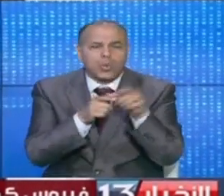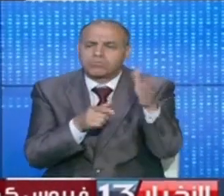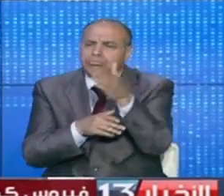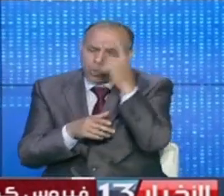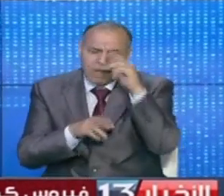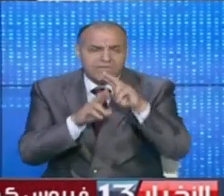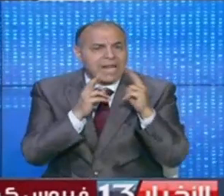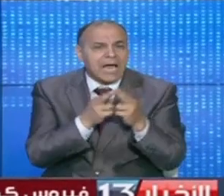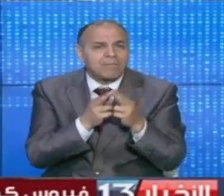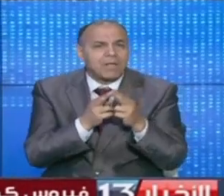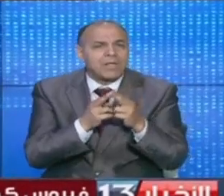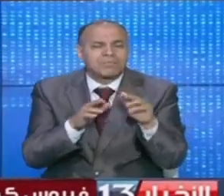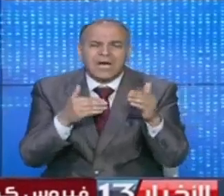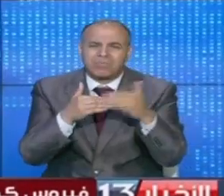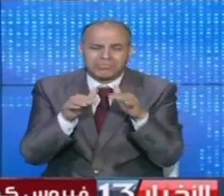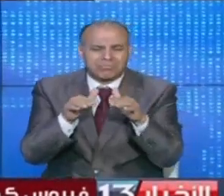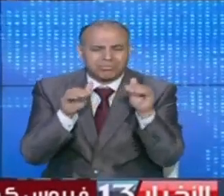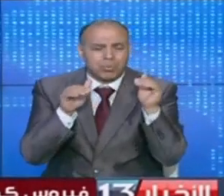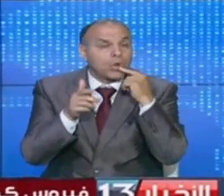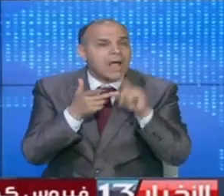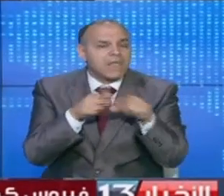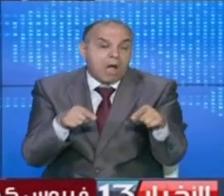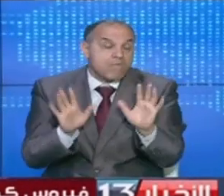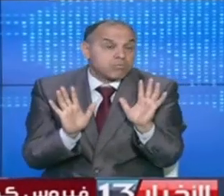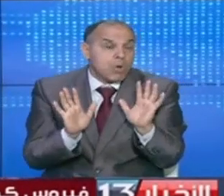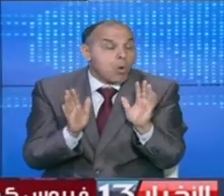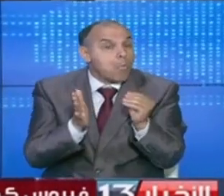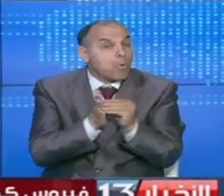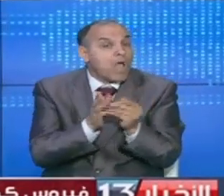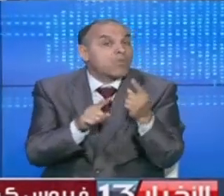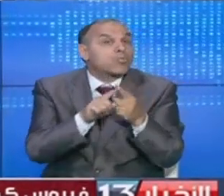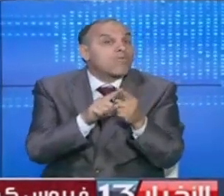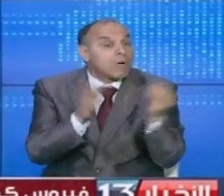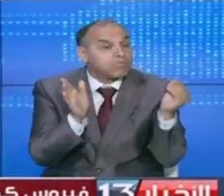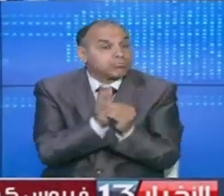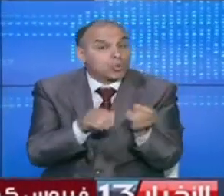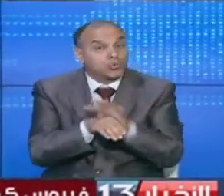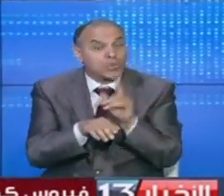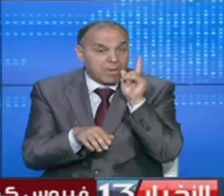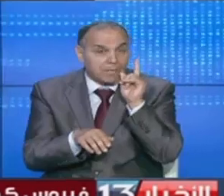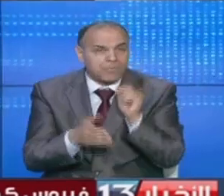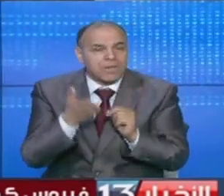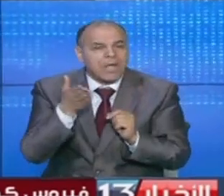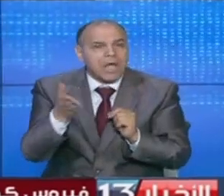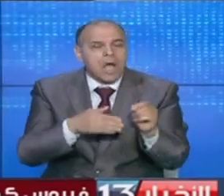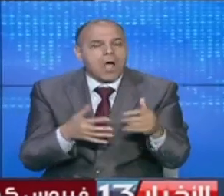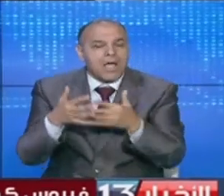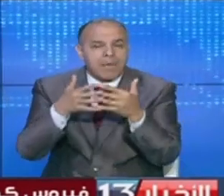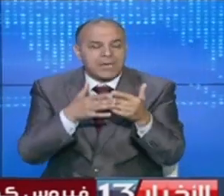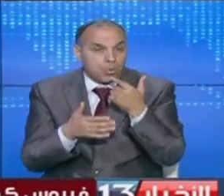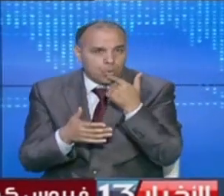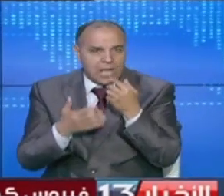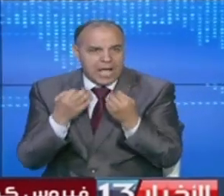انحاء العالم لرفع الحجر تدريجيا وسط مخاوف من حصول موجه ف هنيه من الاصابات وفي الولايات المتحده الامريكيه